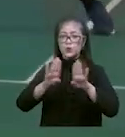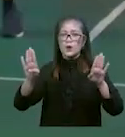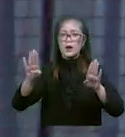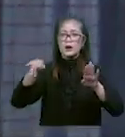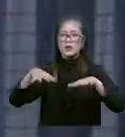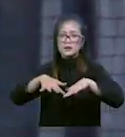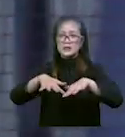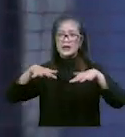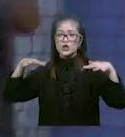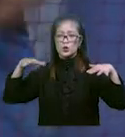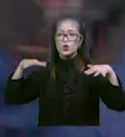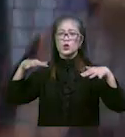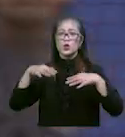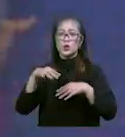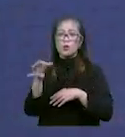Riau.